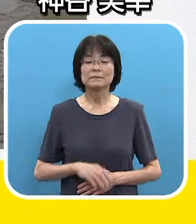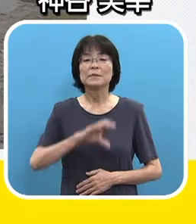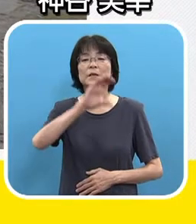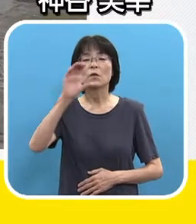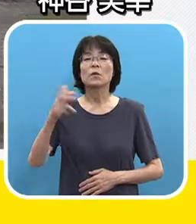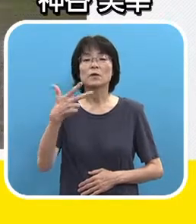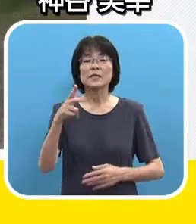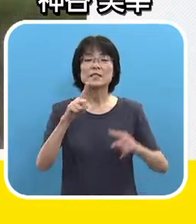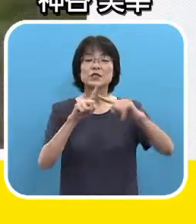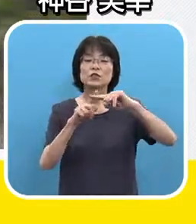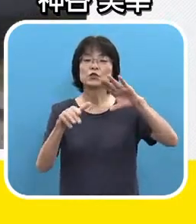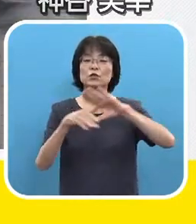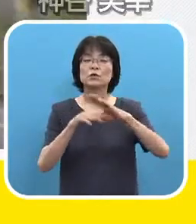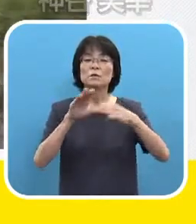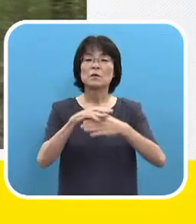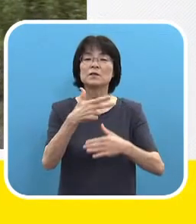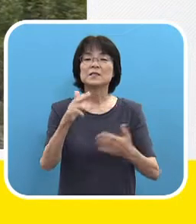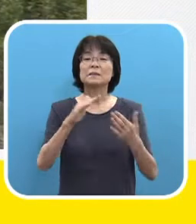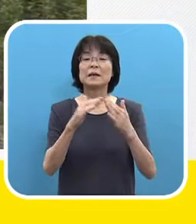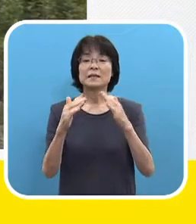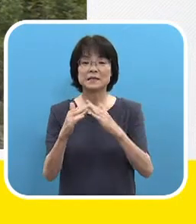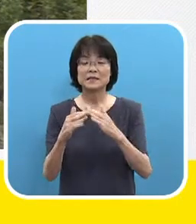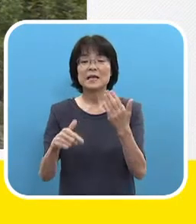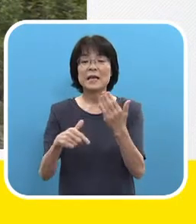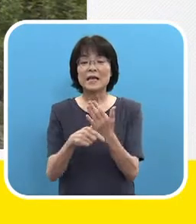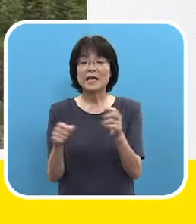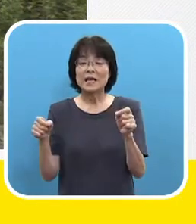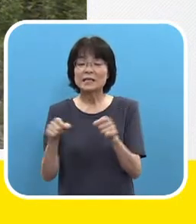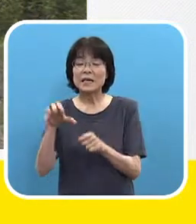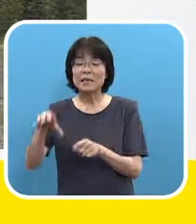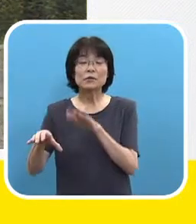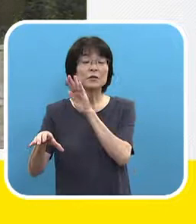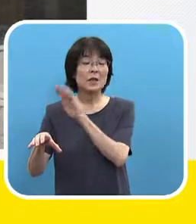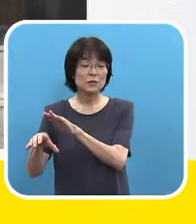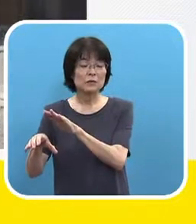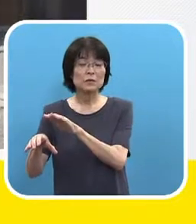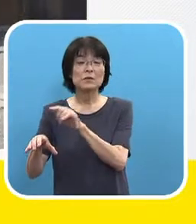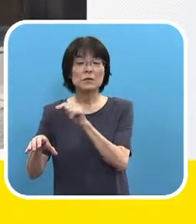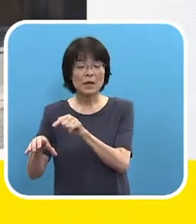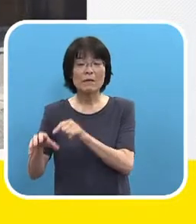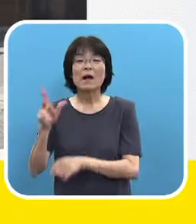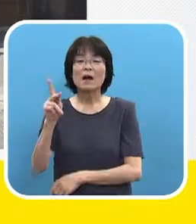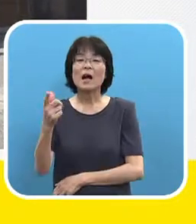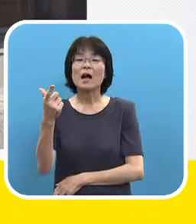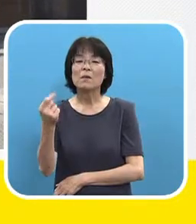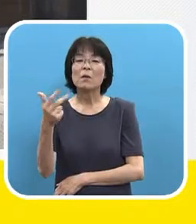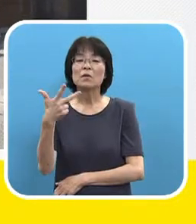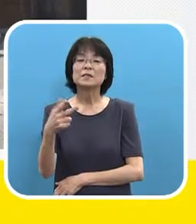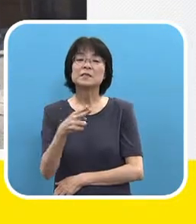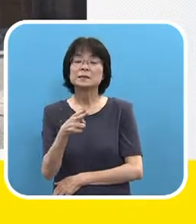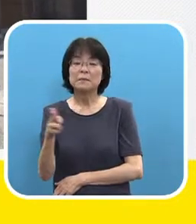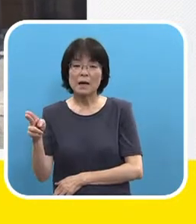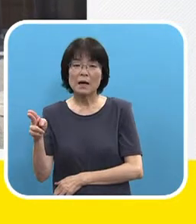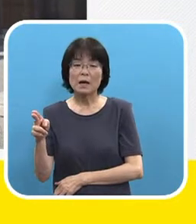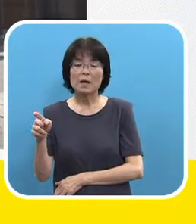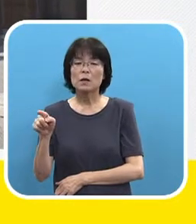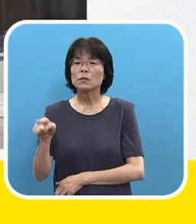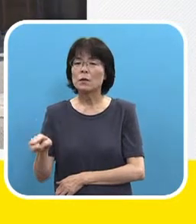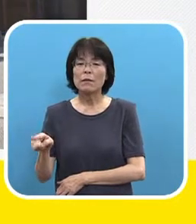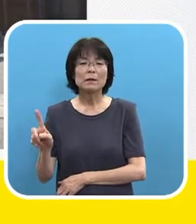横手市十文字町、駅からすぐのところにあるのが鴨芝。ん？鴨芝ってなんだ？